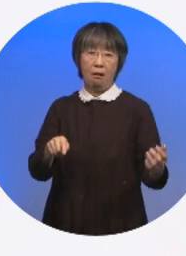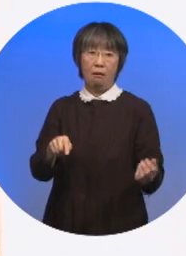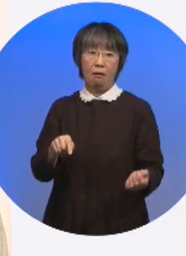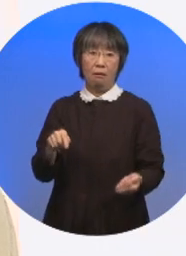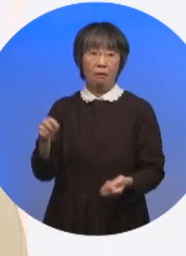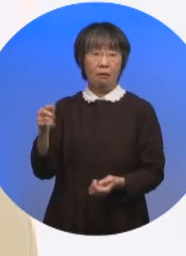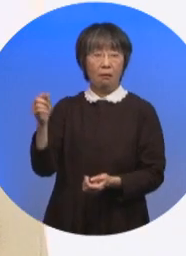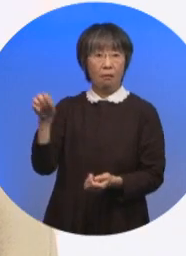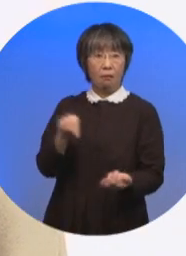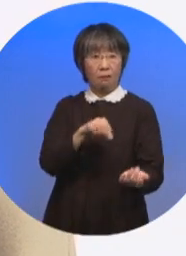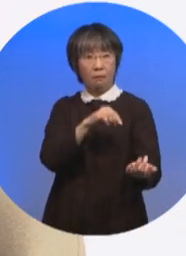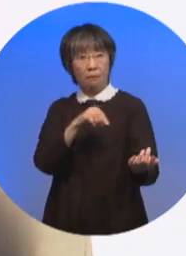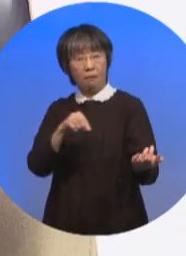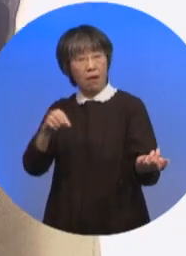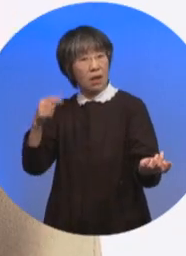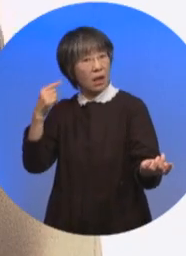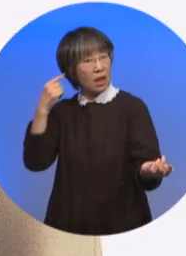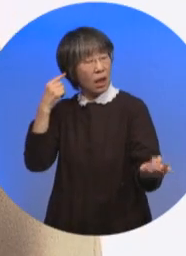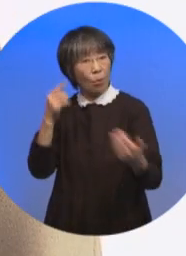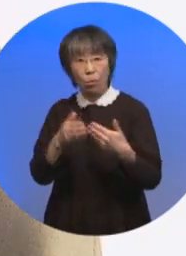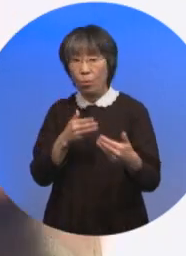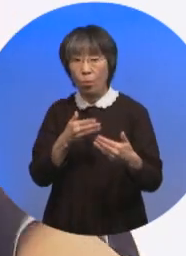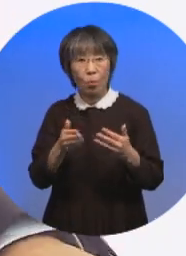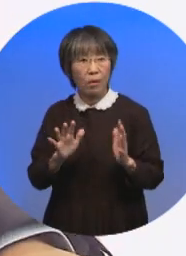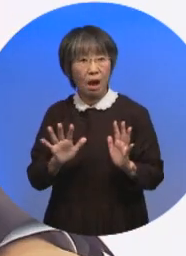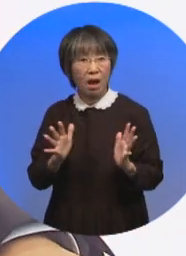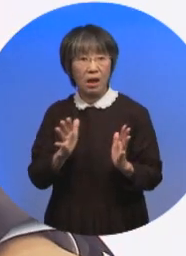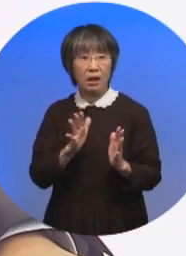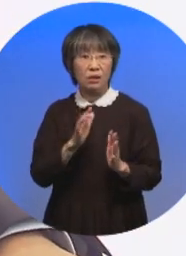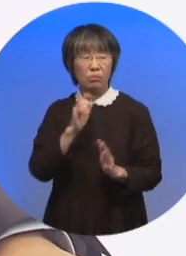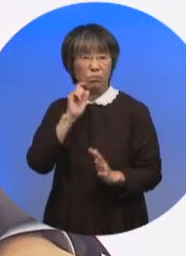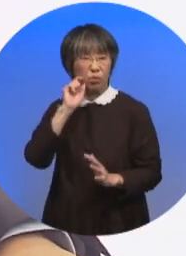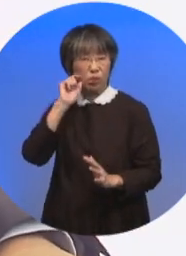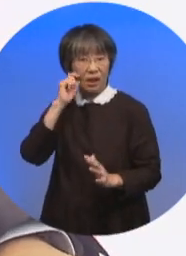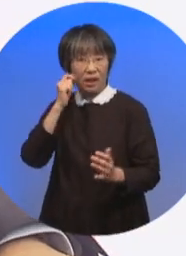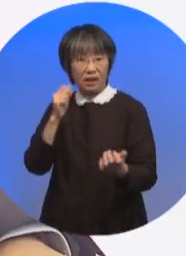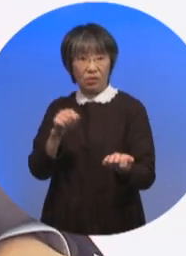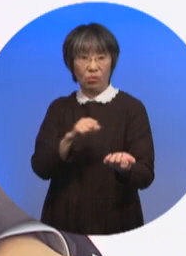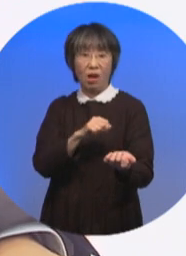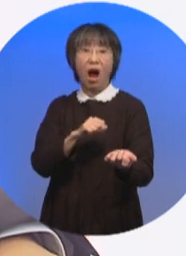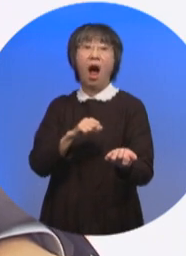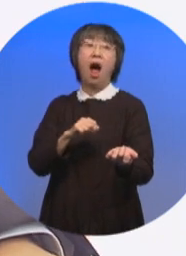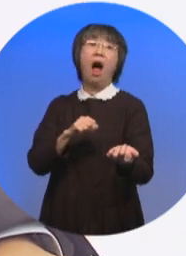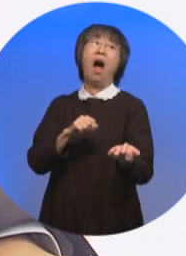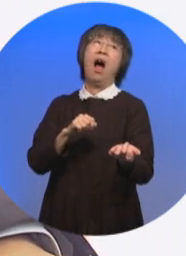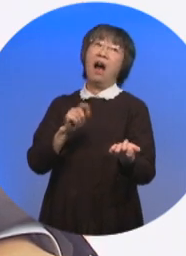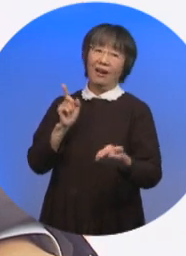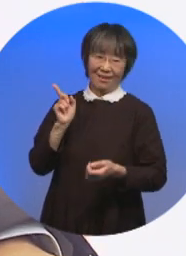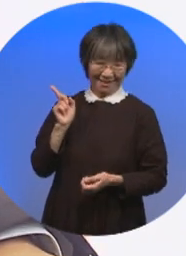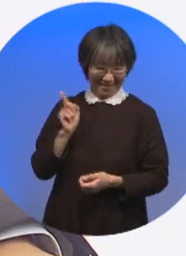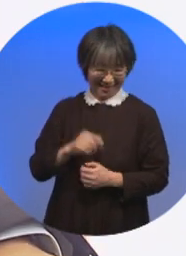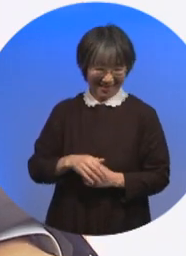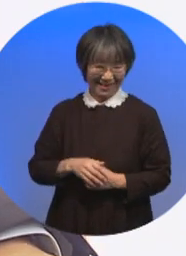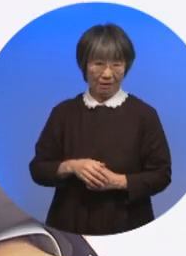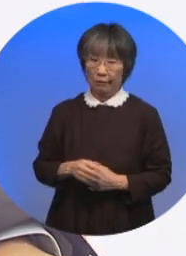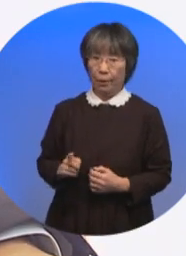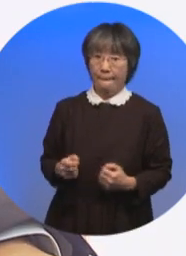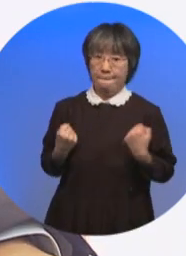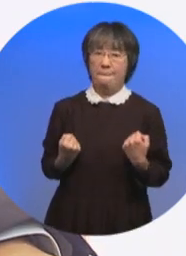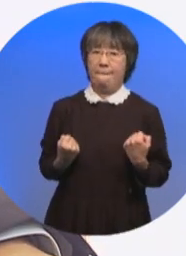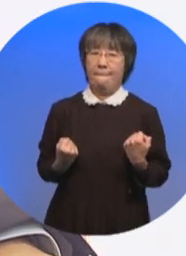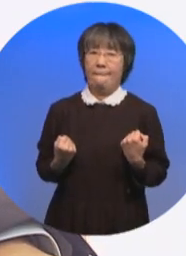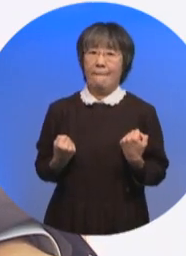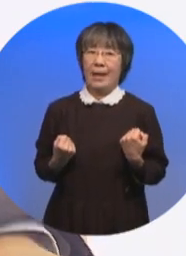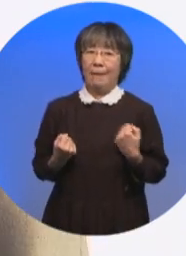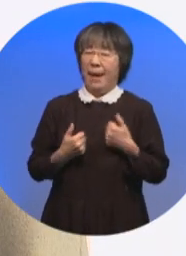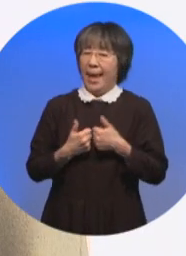聞いたこともないぐらい難しい曲をブワーッ弾いてたんですよ。何が起こってるんやと。これで負けてられんいうことでバイオリン弾き